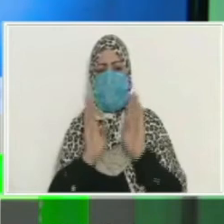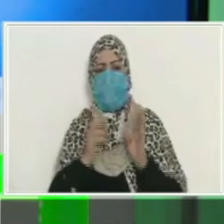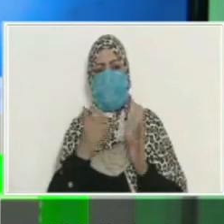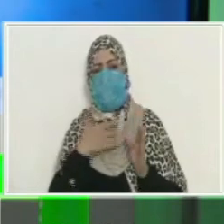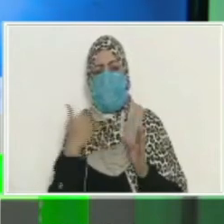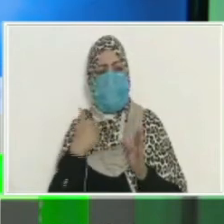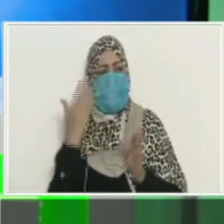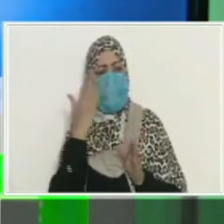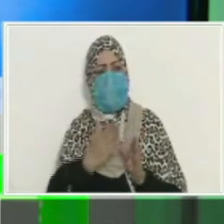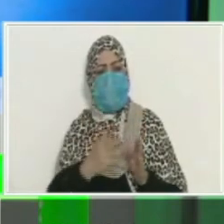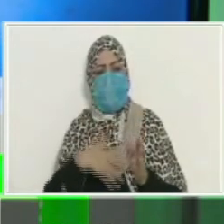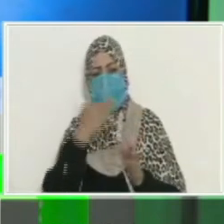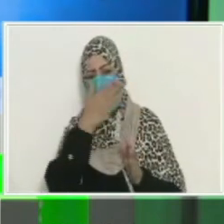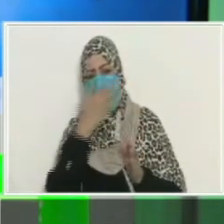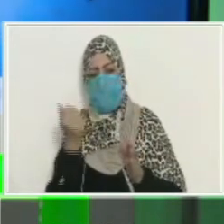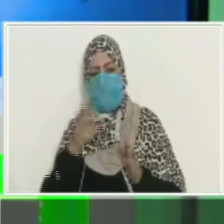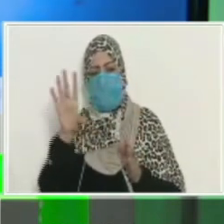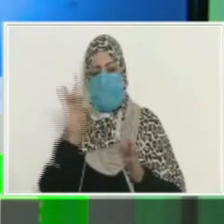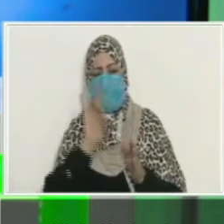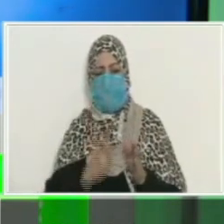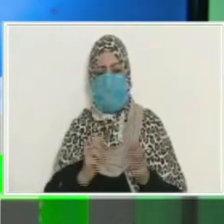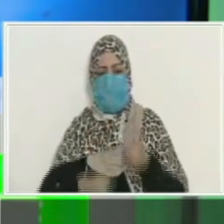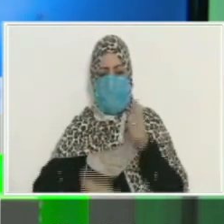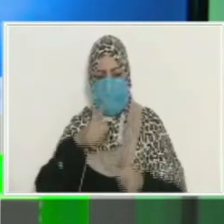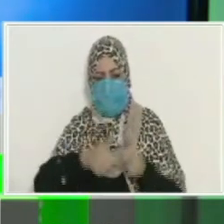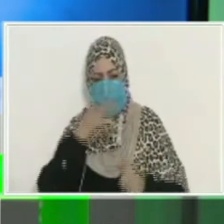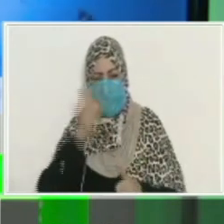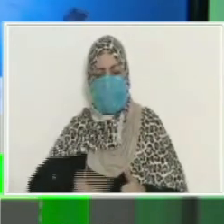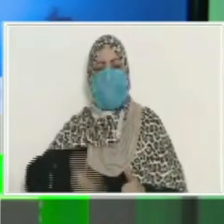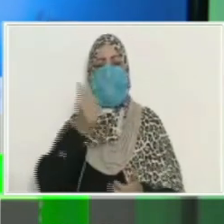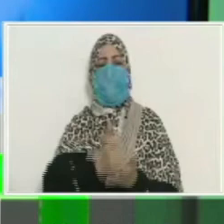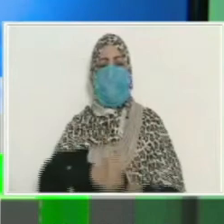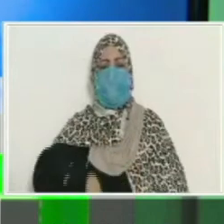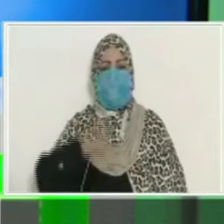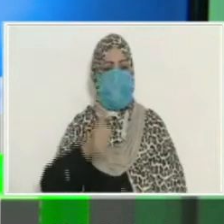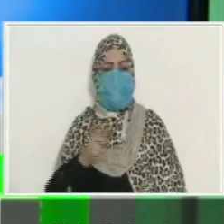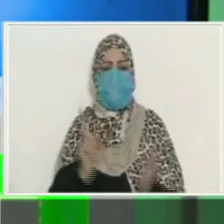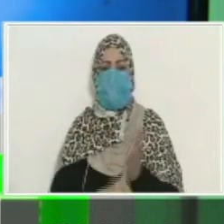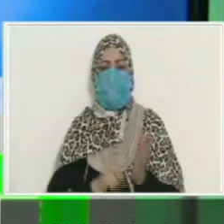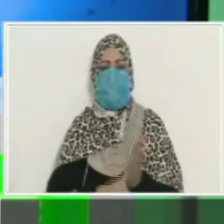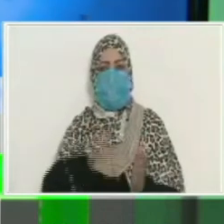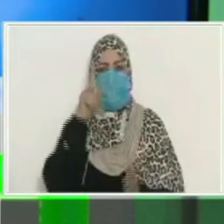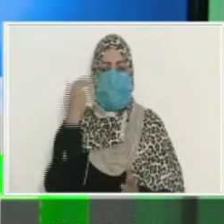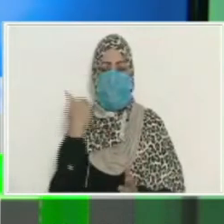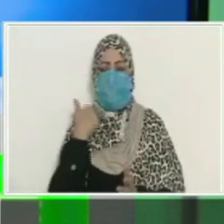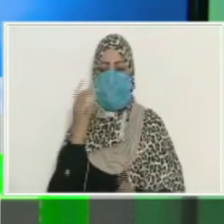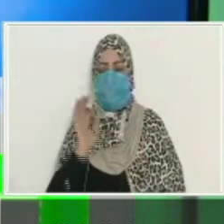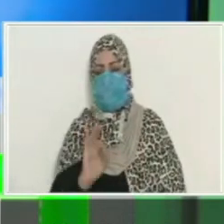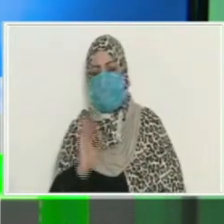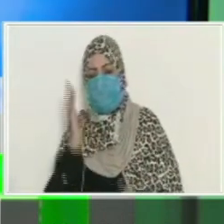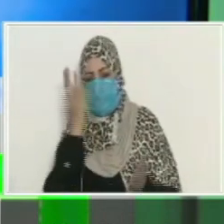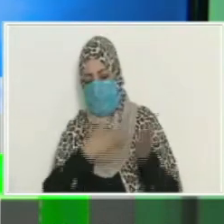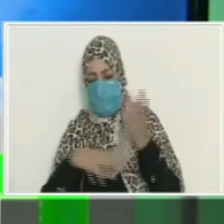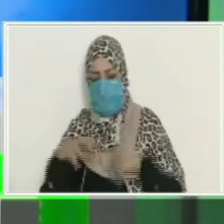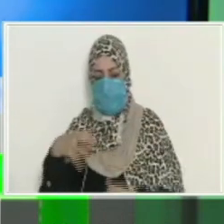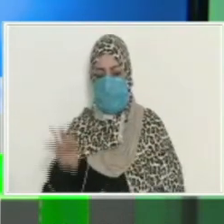ما هو يختلف الحال، يعني كيف انت اشتراك في النت او اشتراك في الفيس او اشتراك في، لابد من دخول المحل ولا كيف؟ ايه